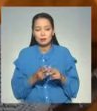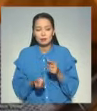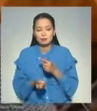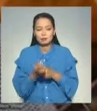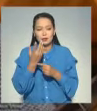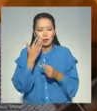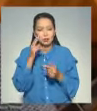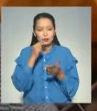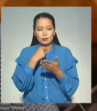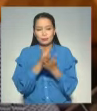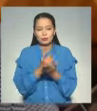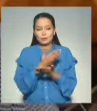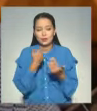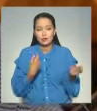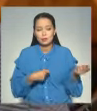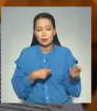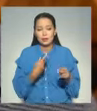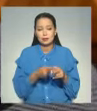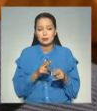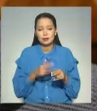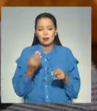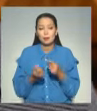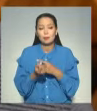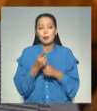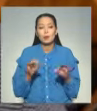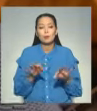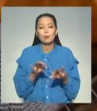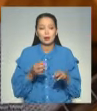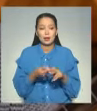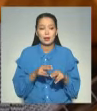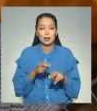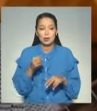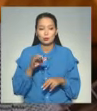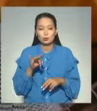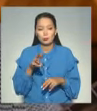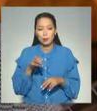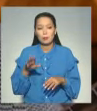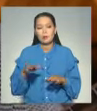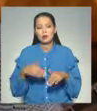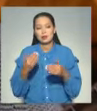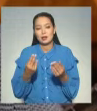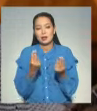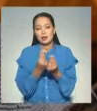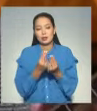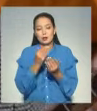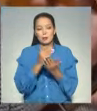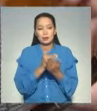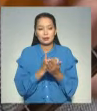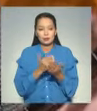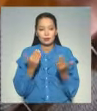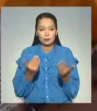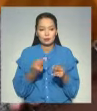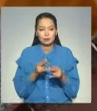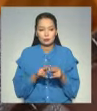жоқ. Бұл бірінші жыр терме айтылу мақсатында шығарылған. Ең бірінші. Одан кейін әрі қарай кейін оны концерт